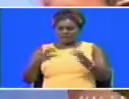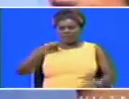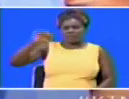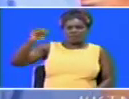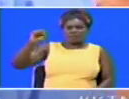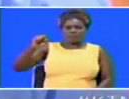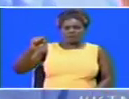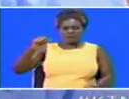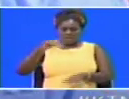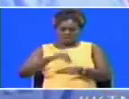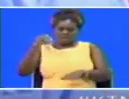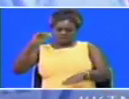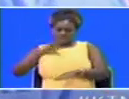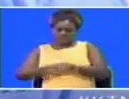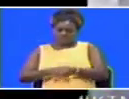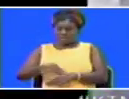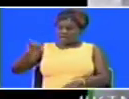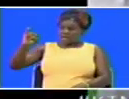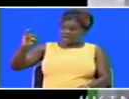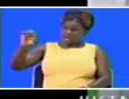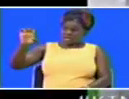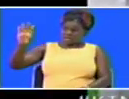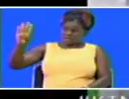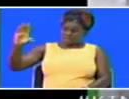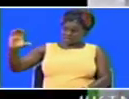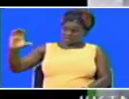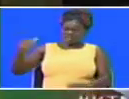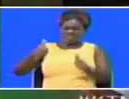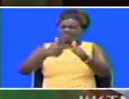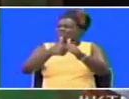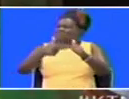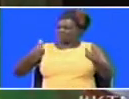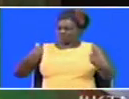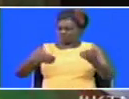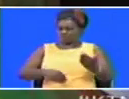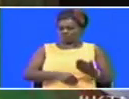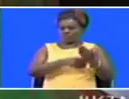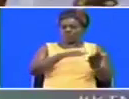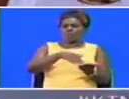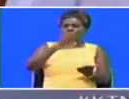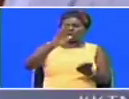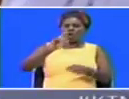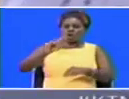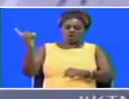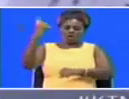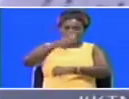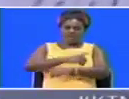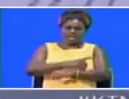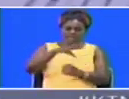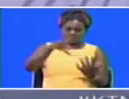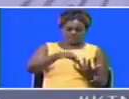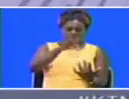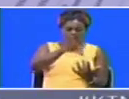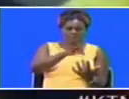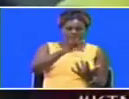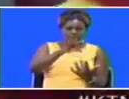vy pata pigo baada ya tume huru ya uchu na mipaka IBC kukata kuong muda Kwa uchu wa mch jujo wa